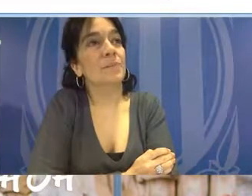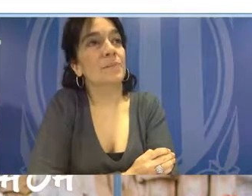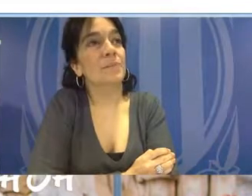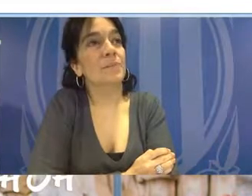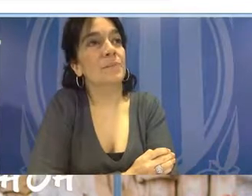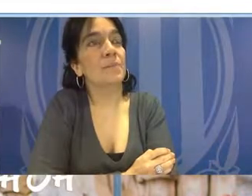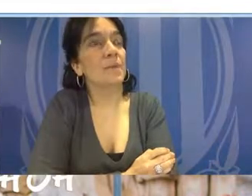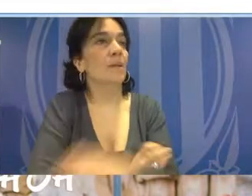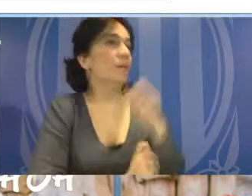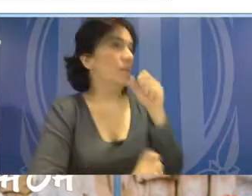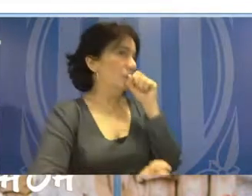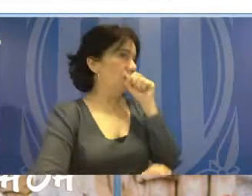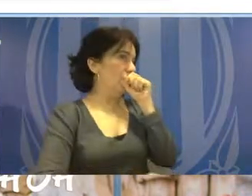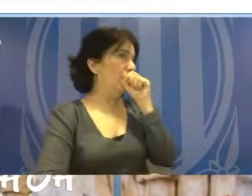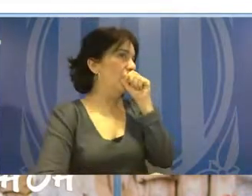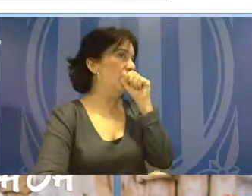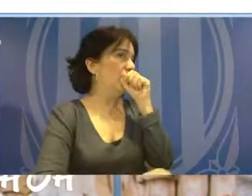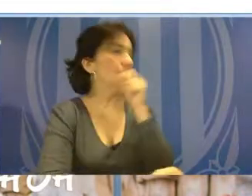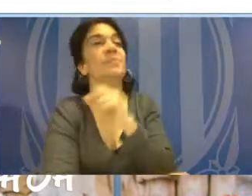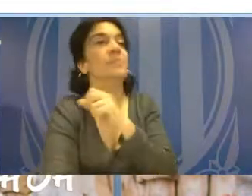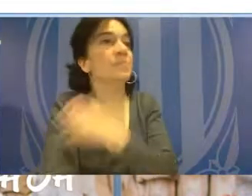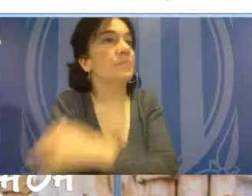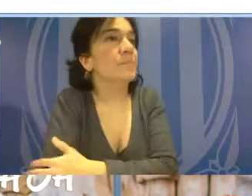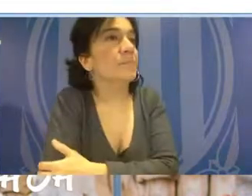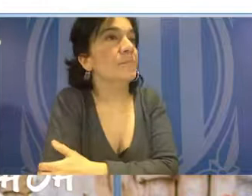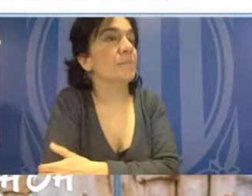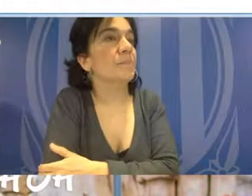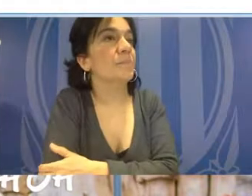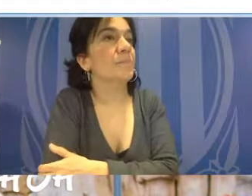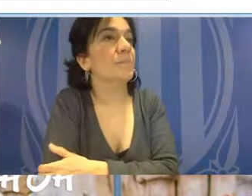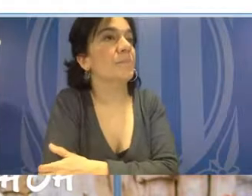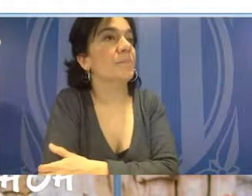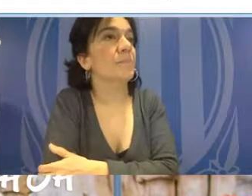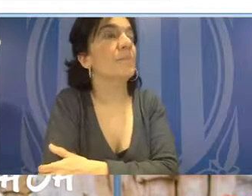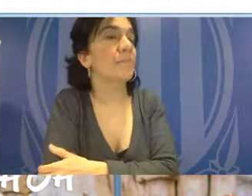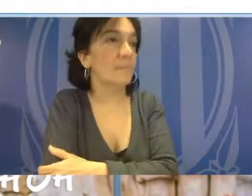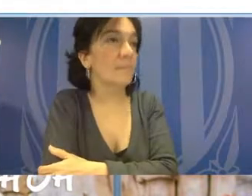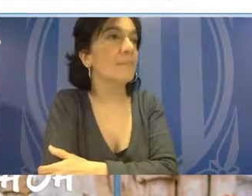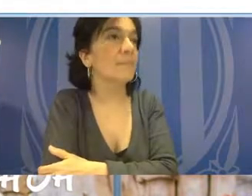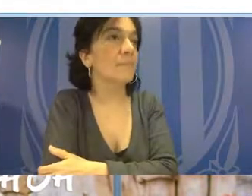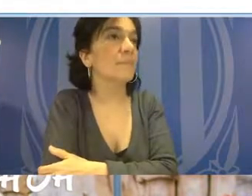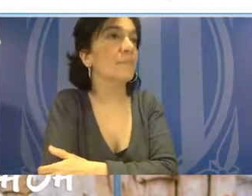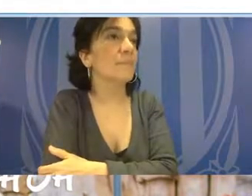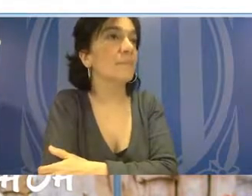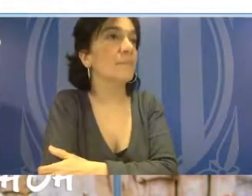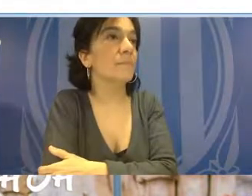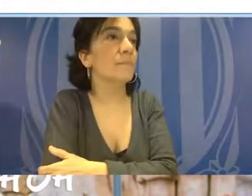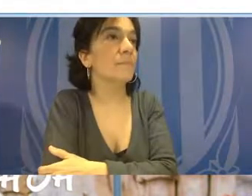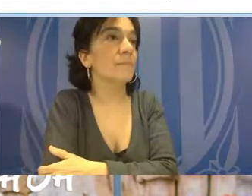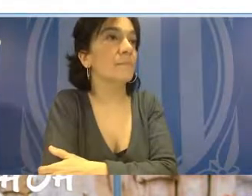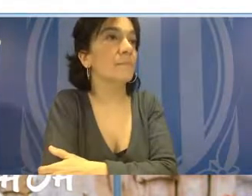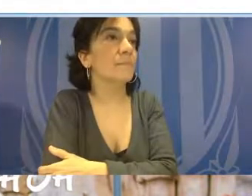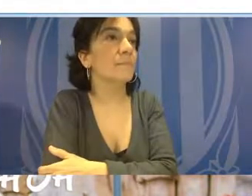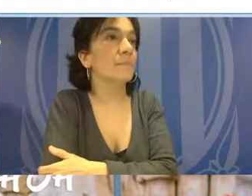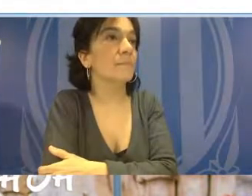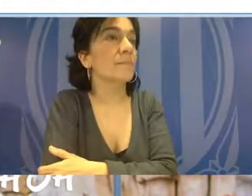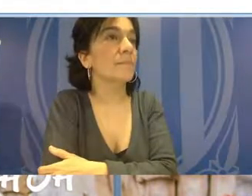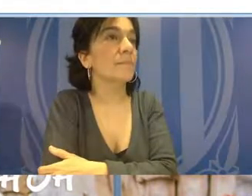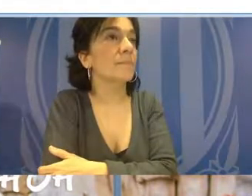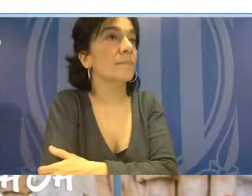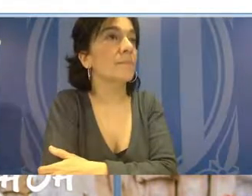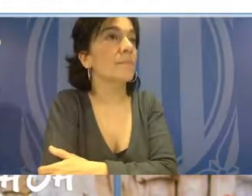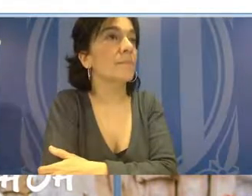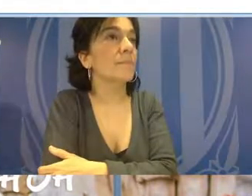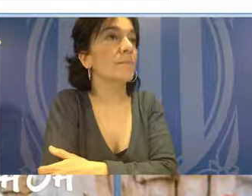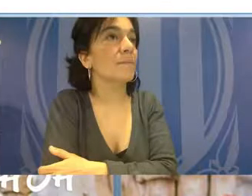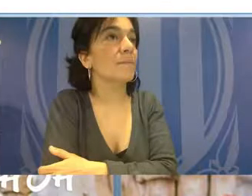exemple, nosaltres utilitzem molts paisatges, perquè estem en el tema de la sostenibilitat, llavors aigua, tant, no sé, se m'acord, per exemple, fer una campanya